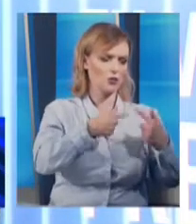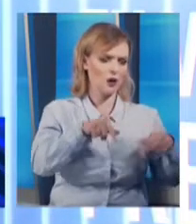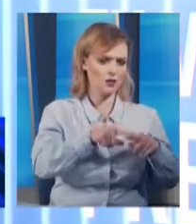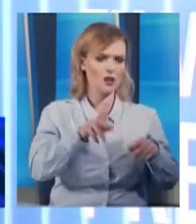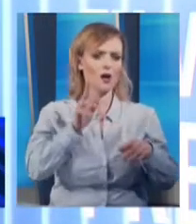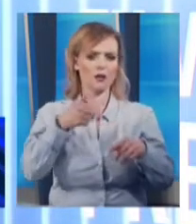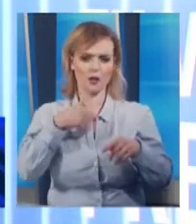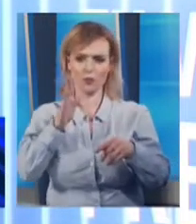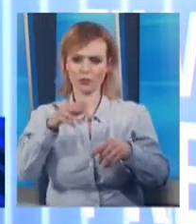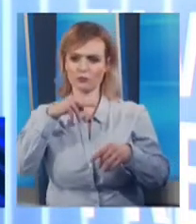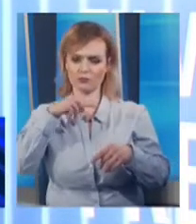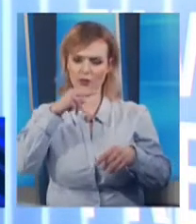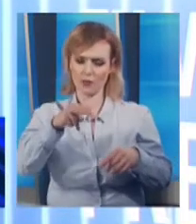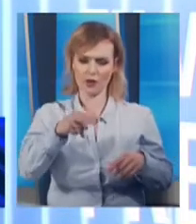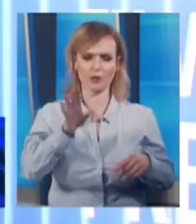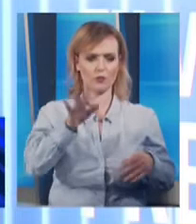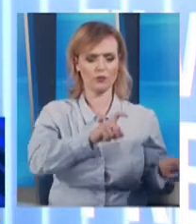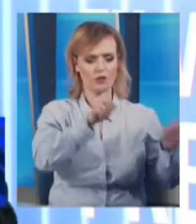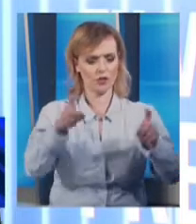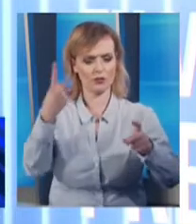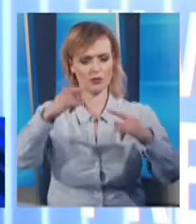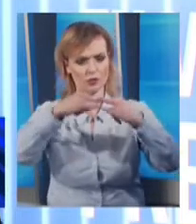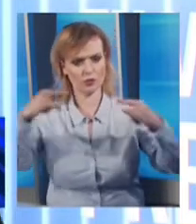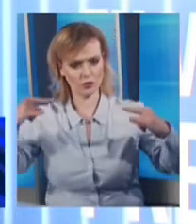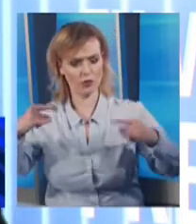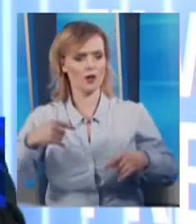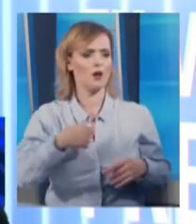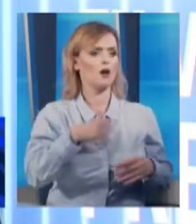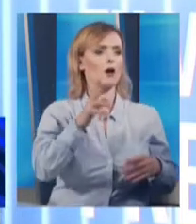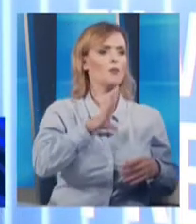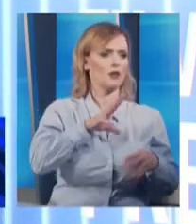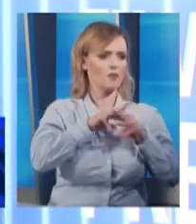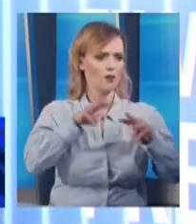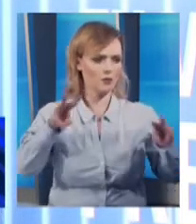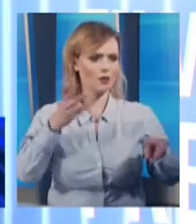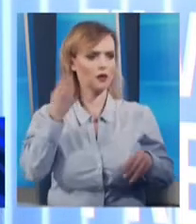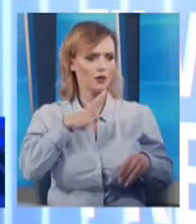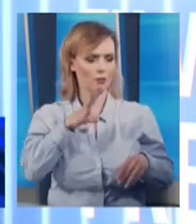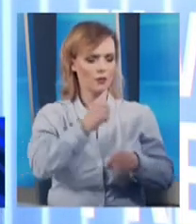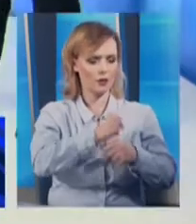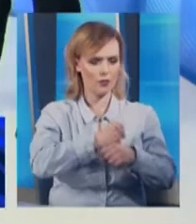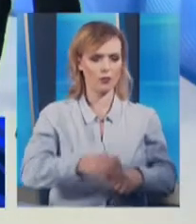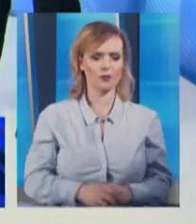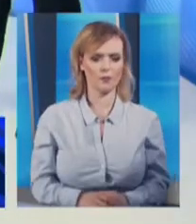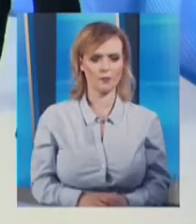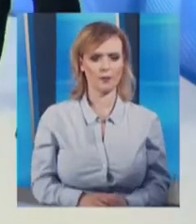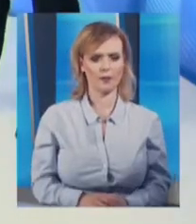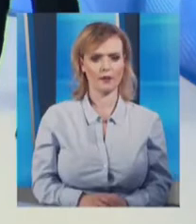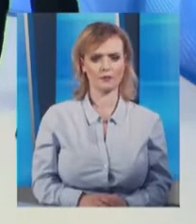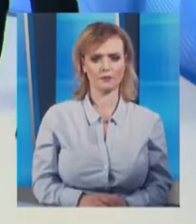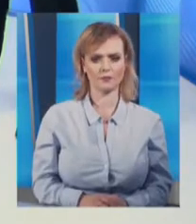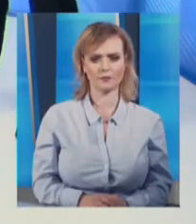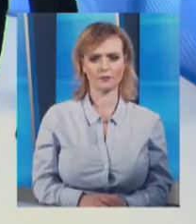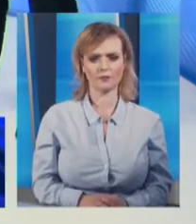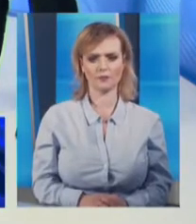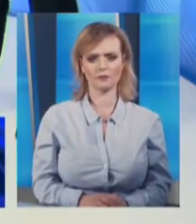aceeași masă, așa cum am făcut la Ministerul de Interne, și să se pun să lucreze în beneficiul cetățenilor fără și al țării, fără a